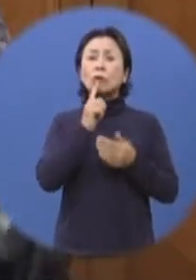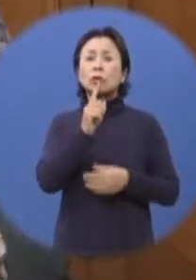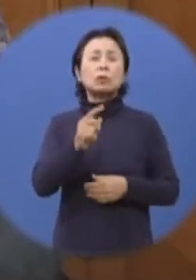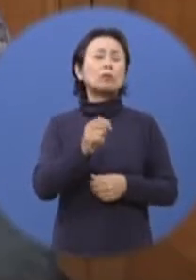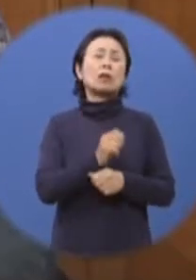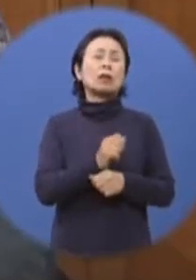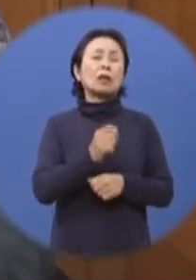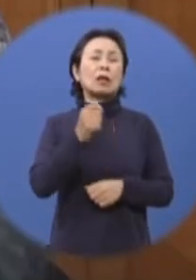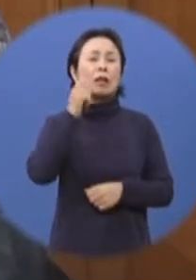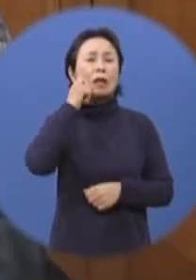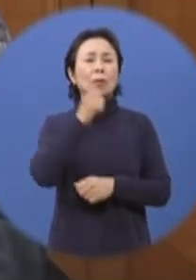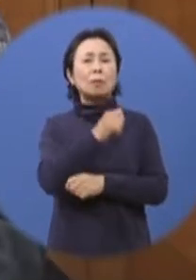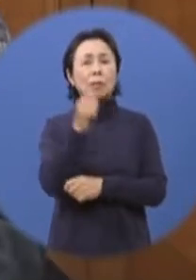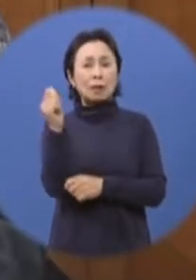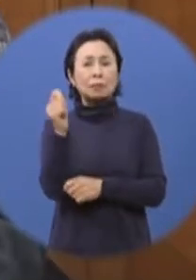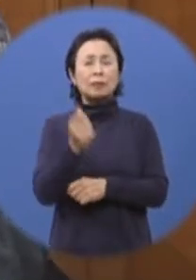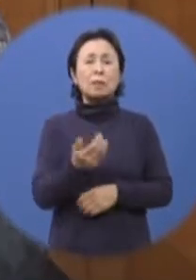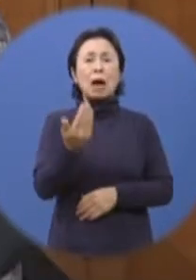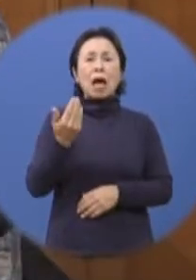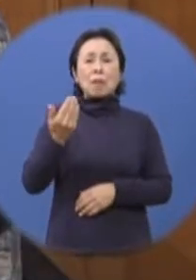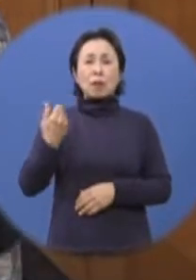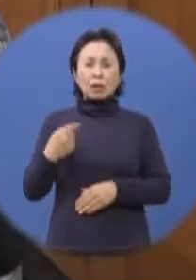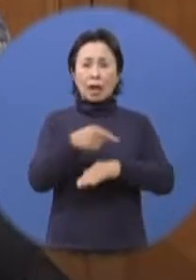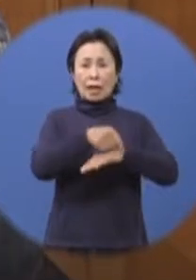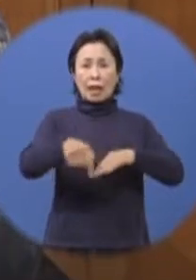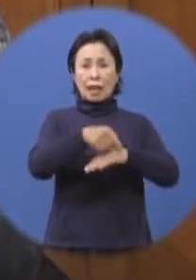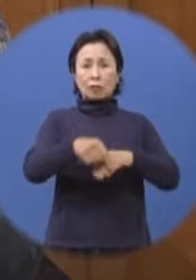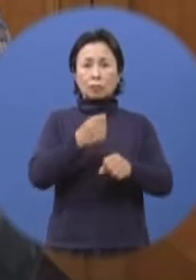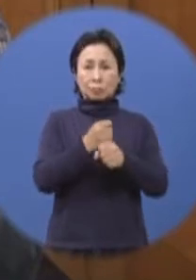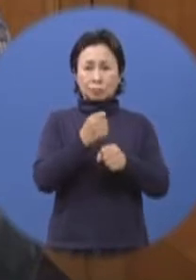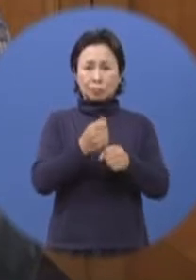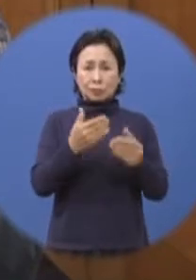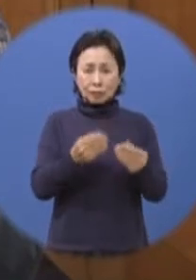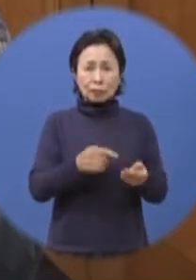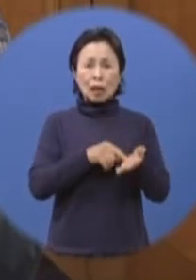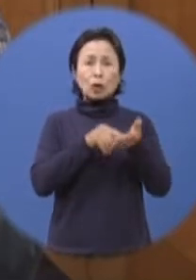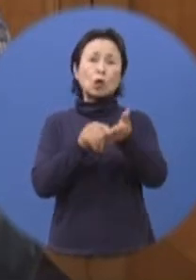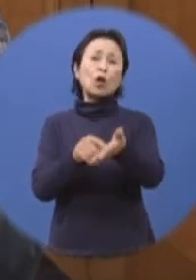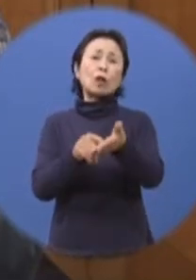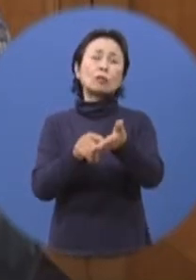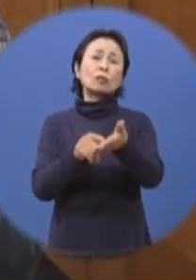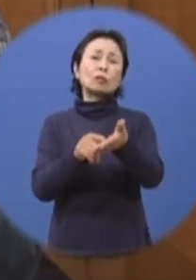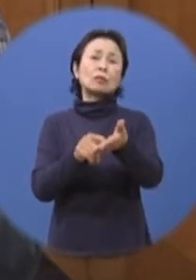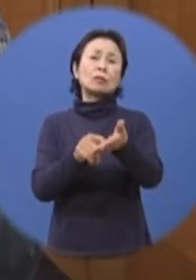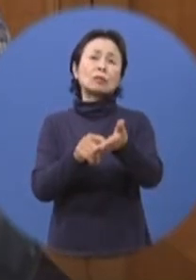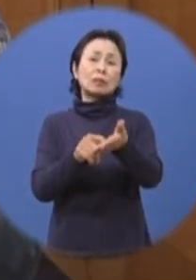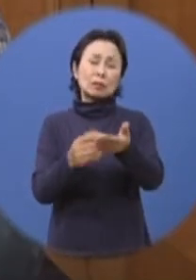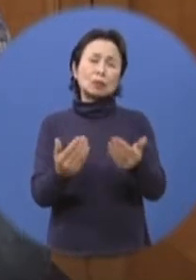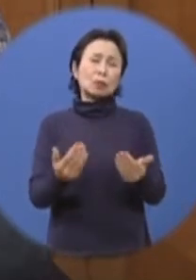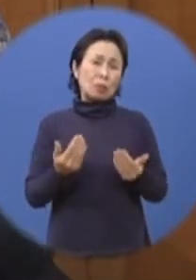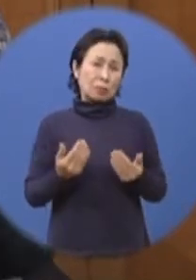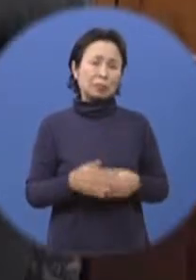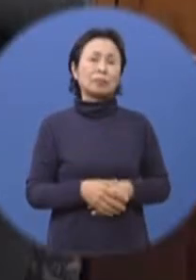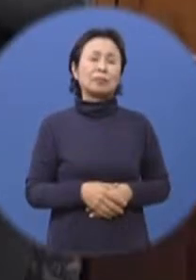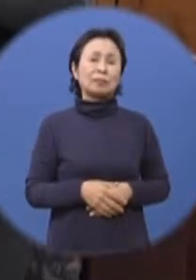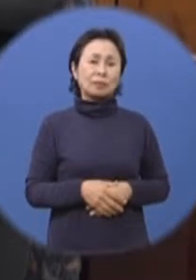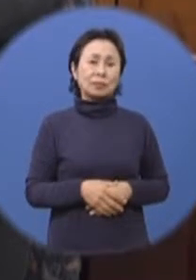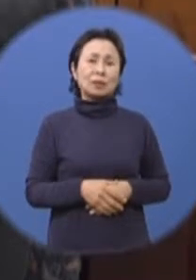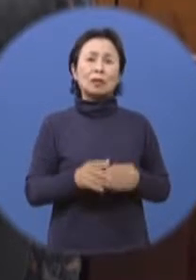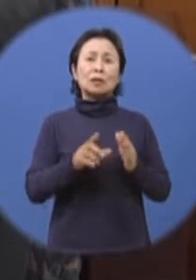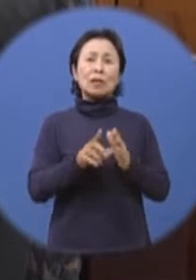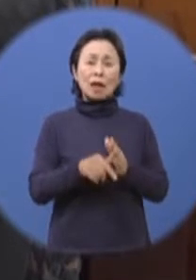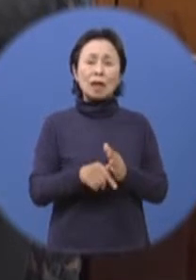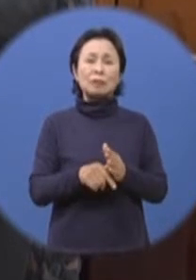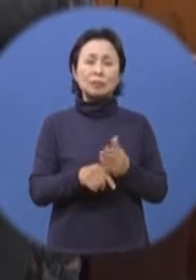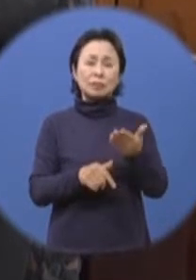あの計画を立てておいてそれで届けておいてもらったらいいあの犬なんかないそしたらちょっとだけ